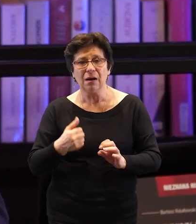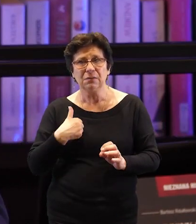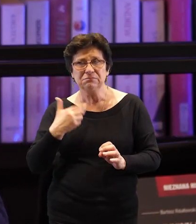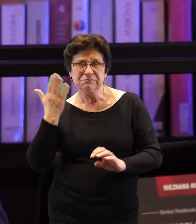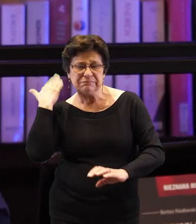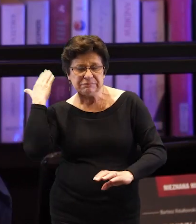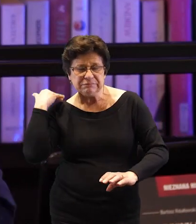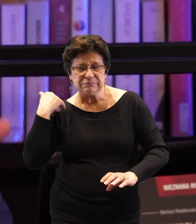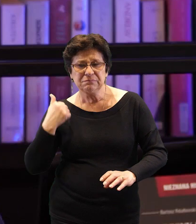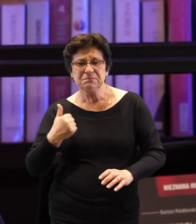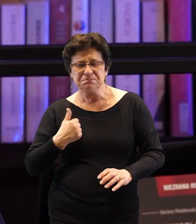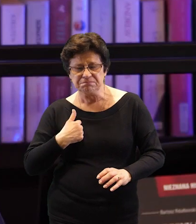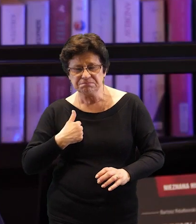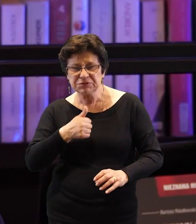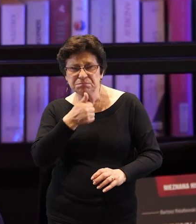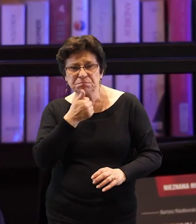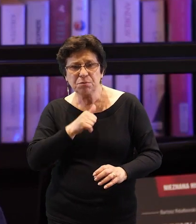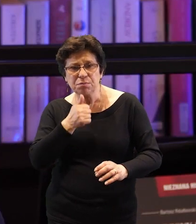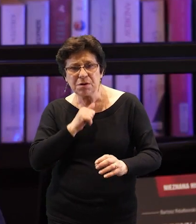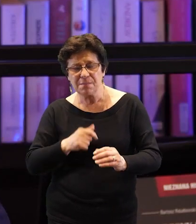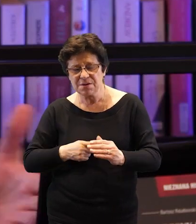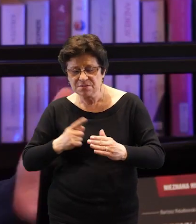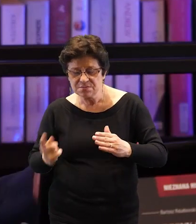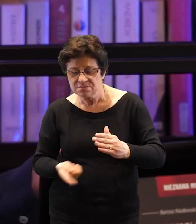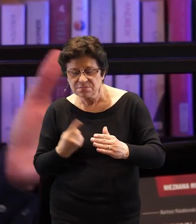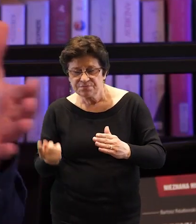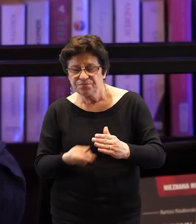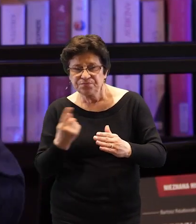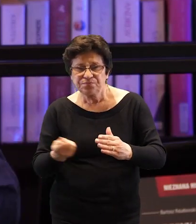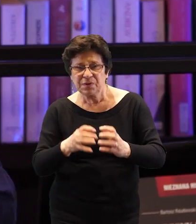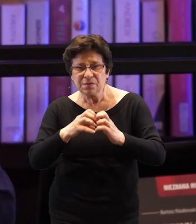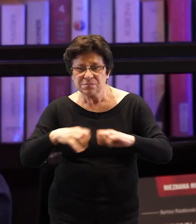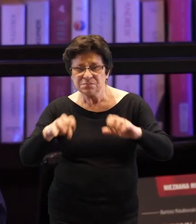temu udrożnienia tych podziemi, więc myśmy mogli